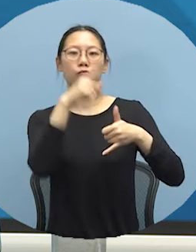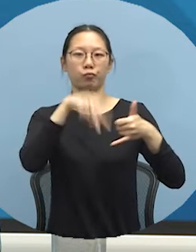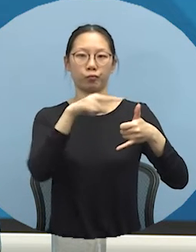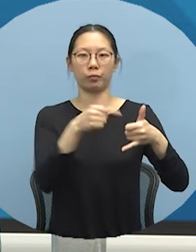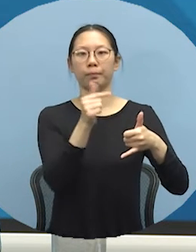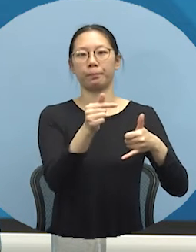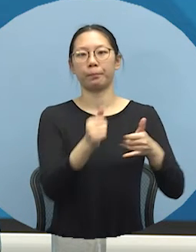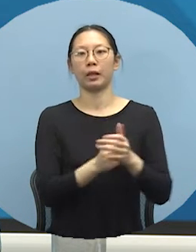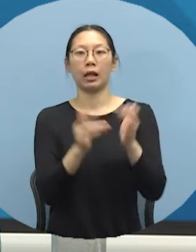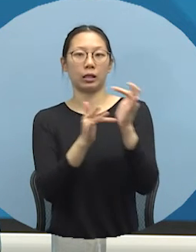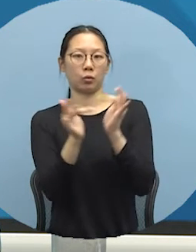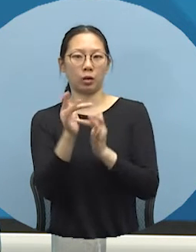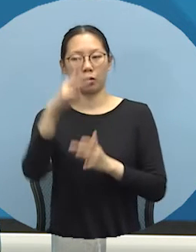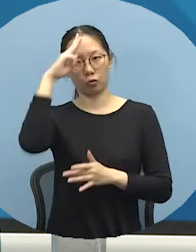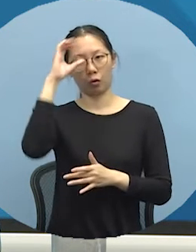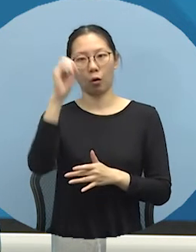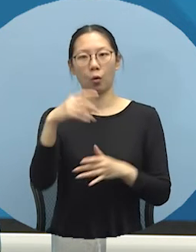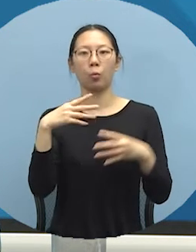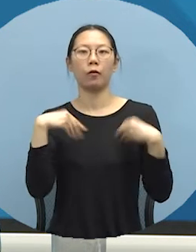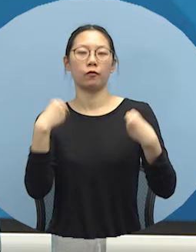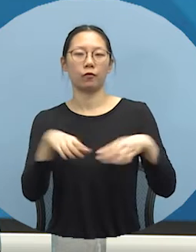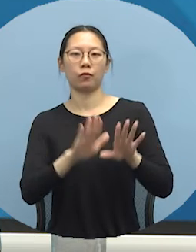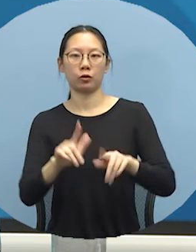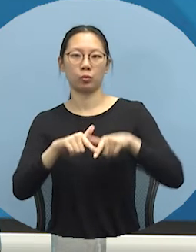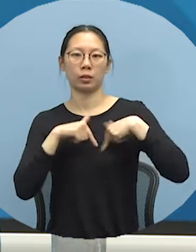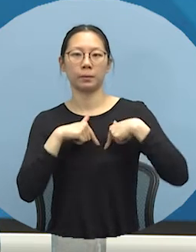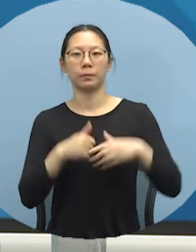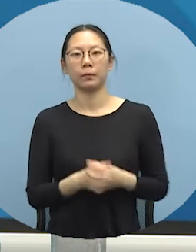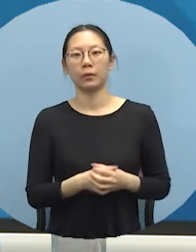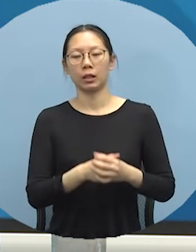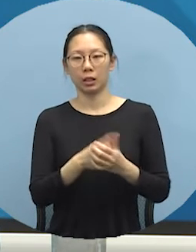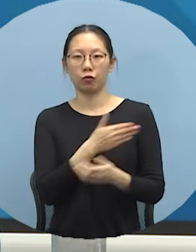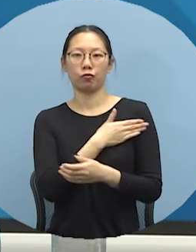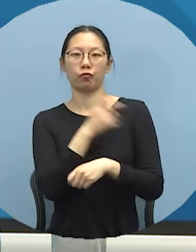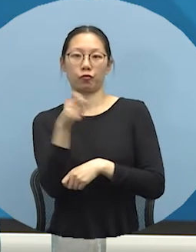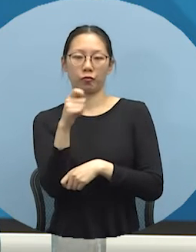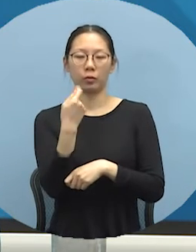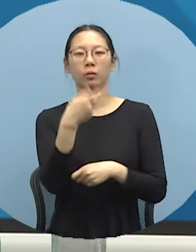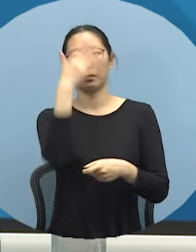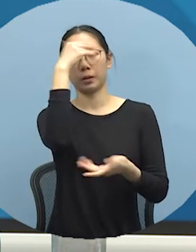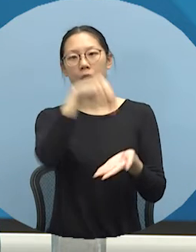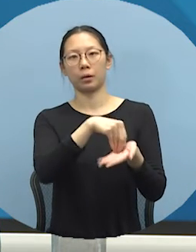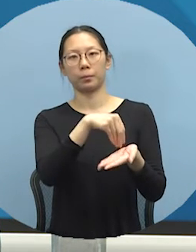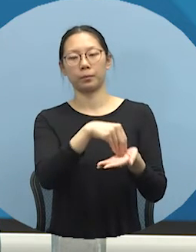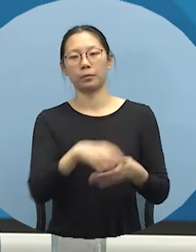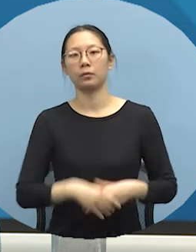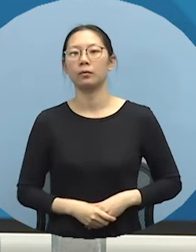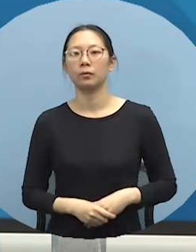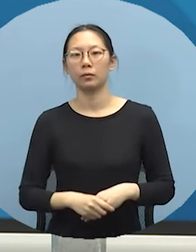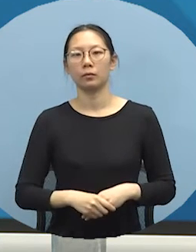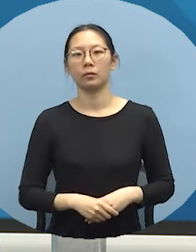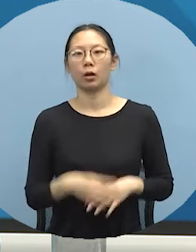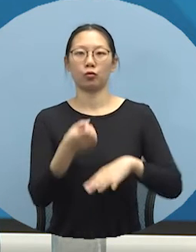基督教懷志服務處將軍澳綜合復康中心都有一個福利院啦，喺嗰度確診